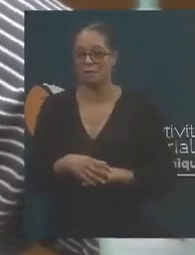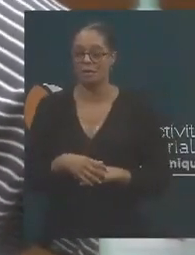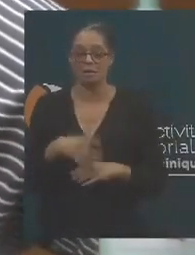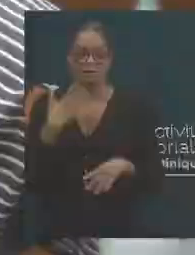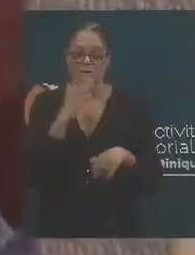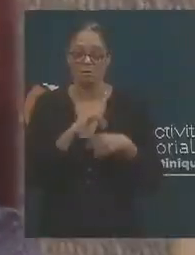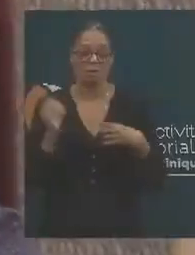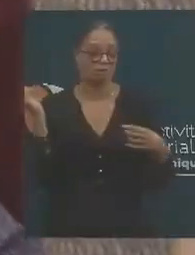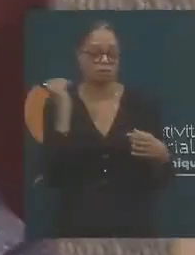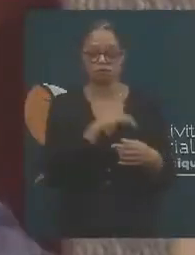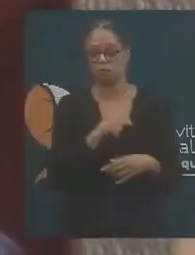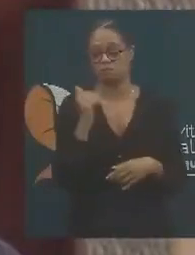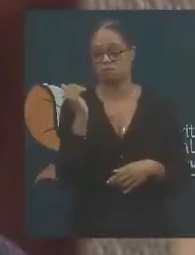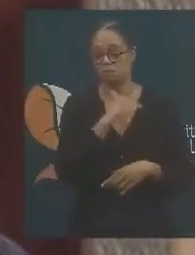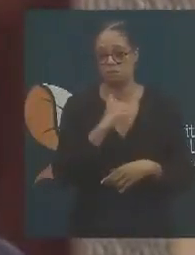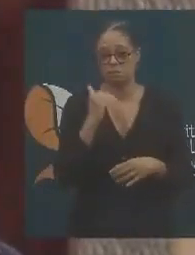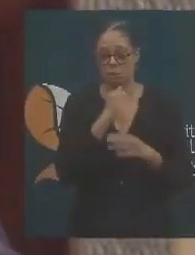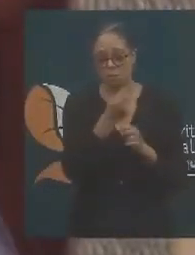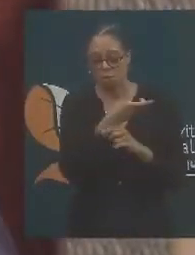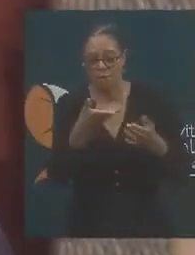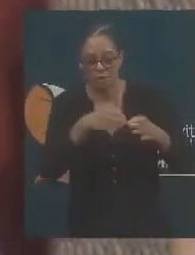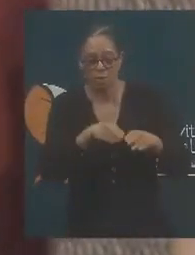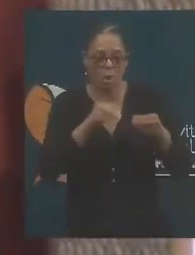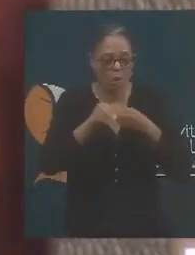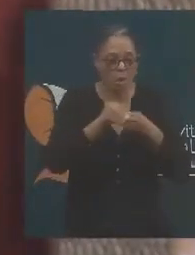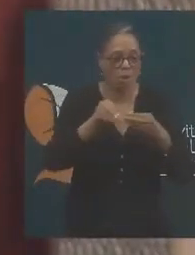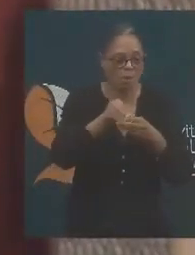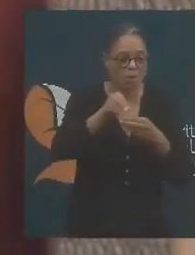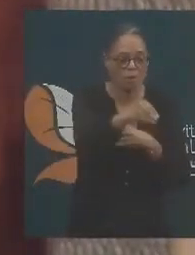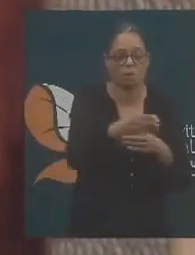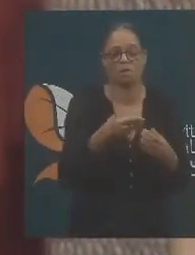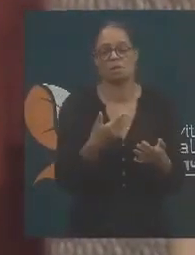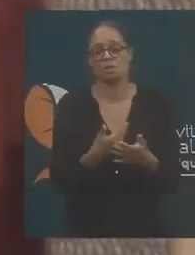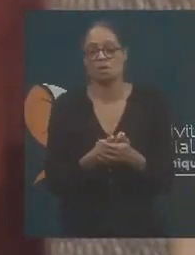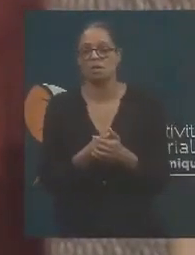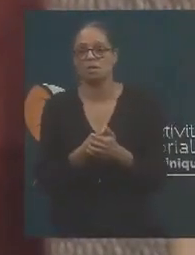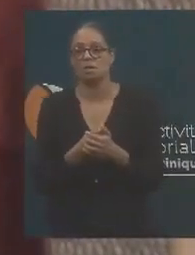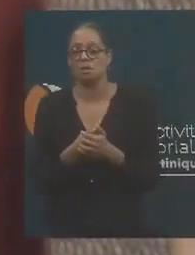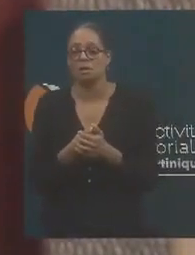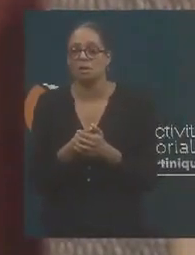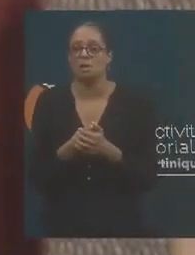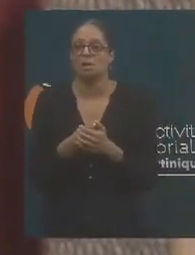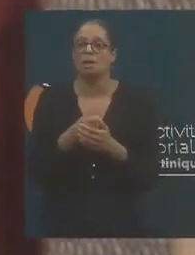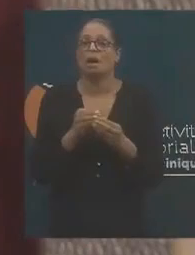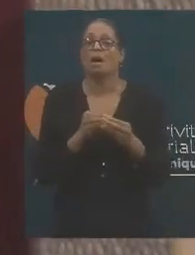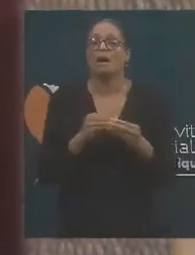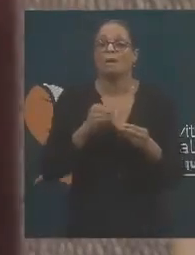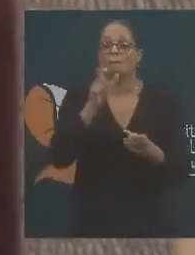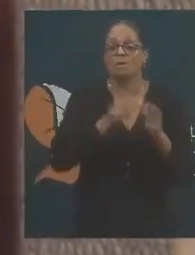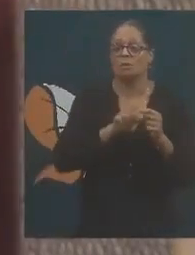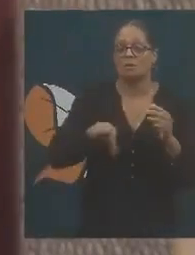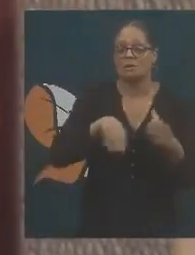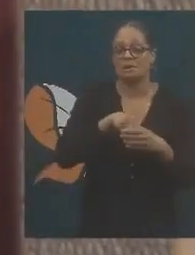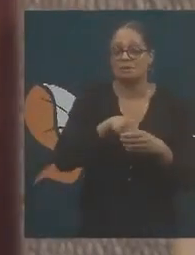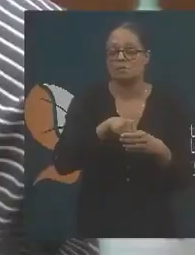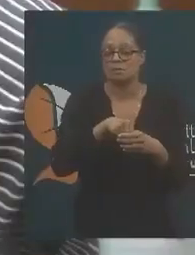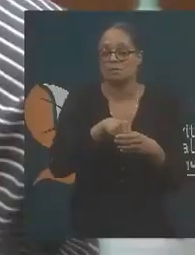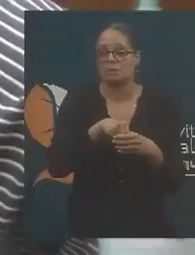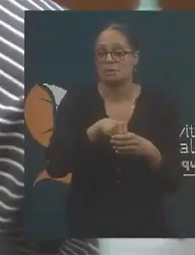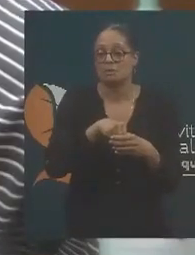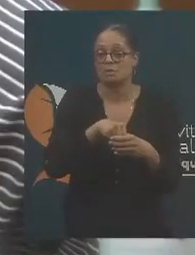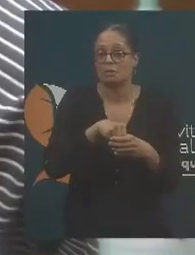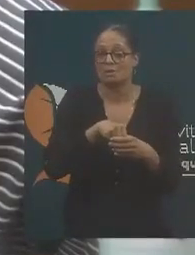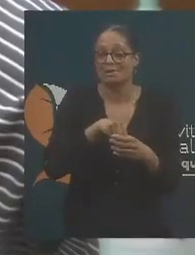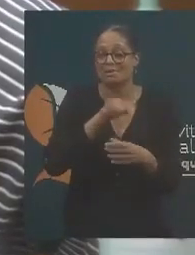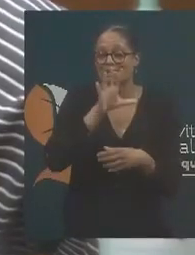bâclé. Plusieurs réunions ont été reportées, et le record de participation qu'on a eu, c'est